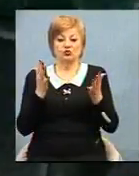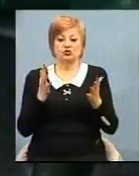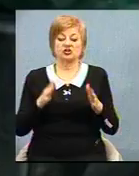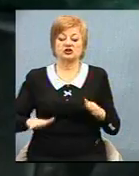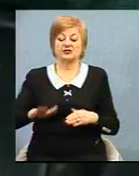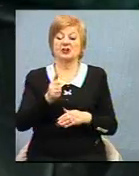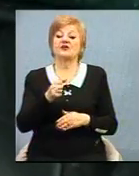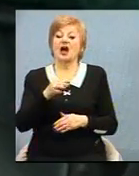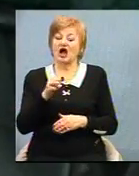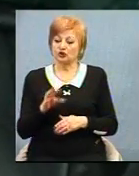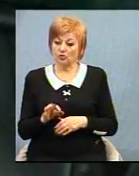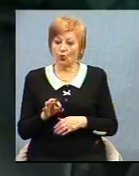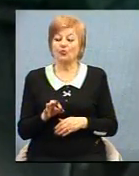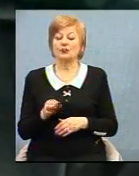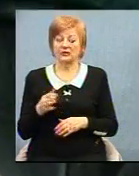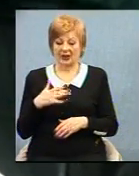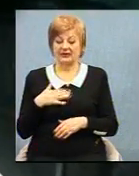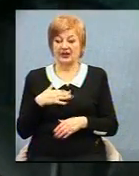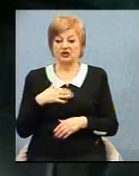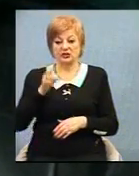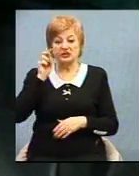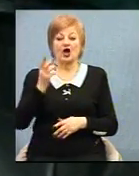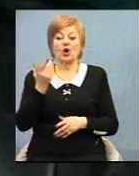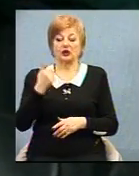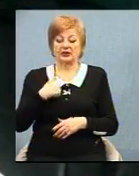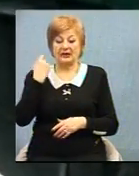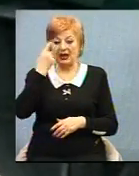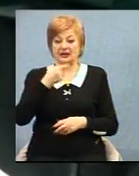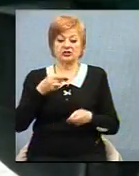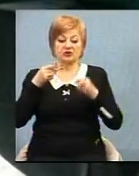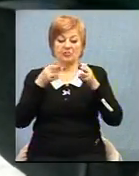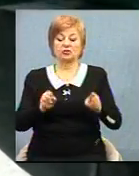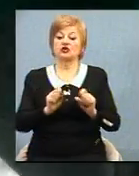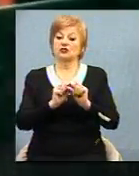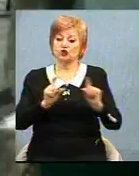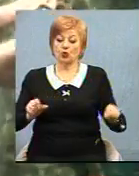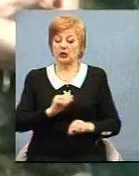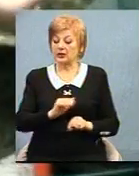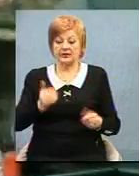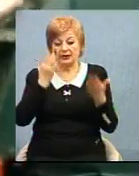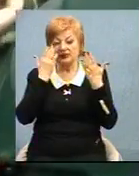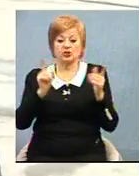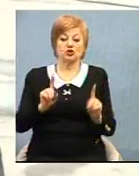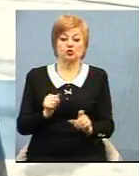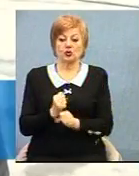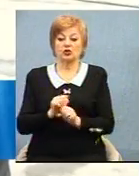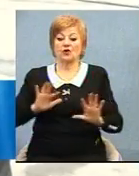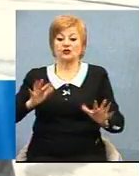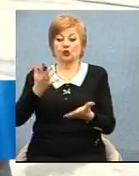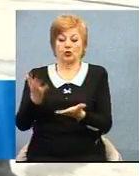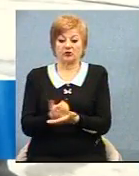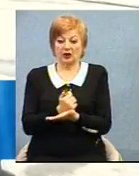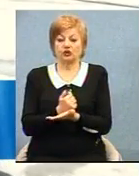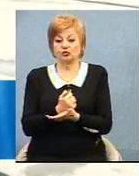АТО, бойові дії на території нашої країни, коли я лично приїжджав в школу, діти не знали, що робити в случае обнаруження взрывоопасних предметів.